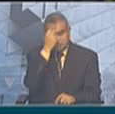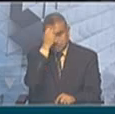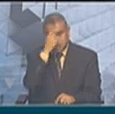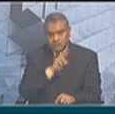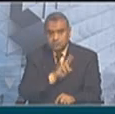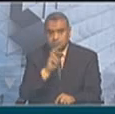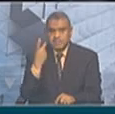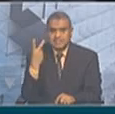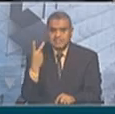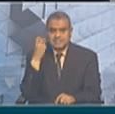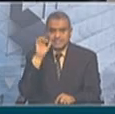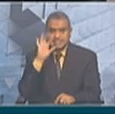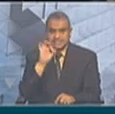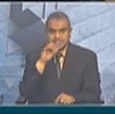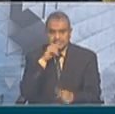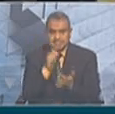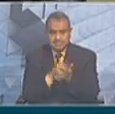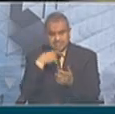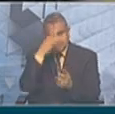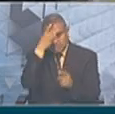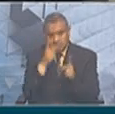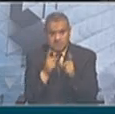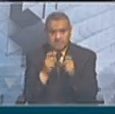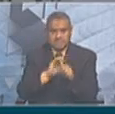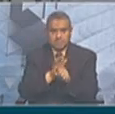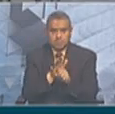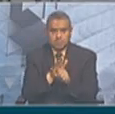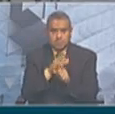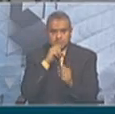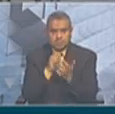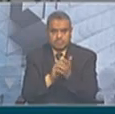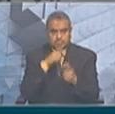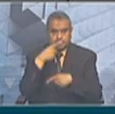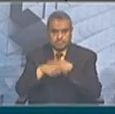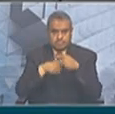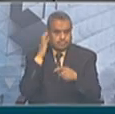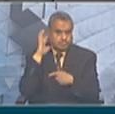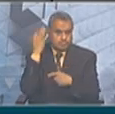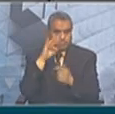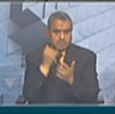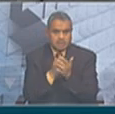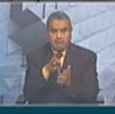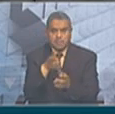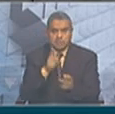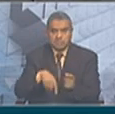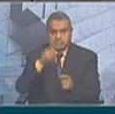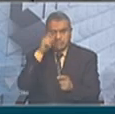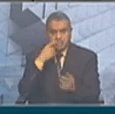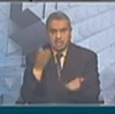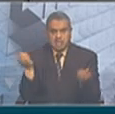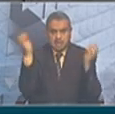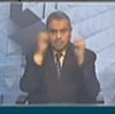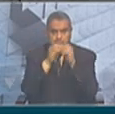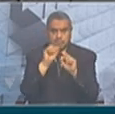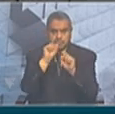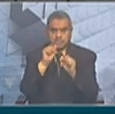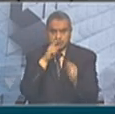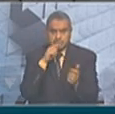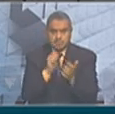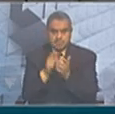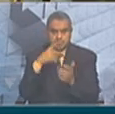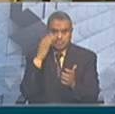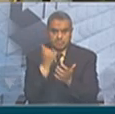15,797 إصابة جديدة بكوفيد 19 في غضون 24 ساعة، صحيح أنها